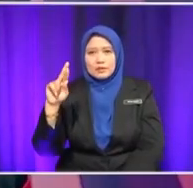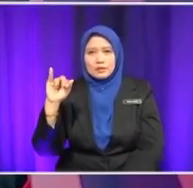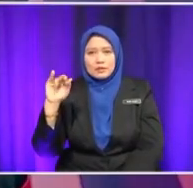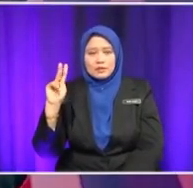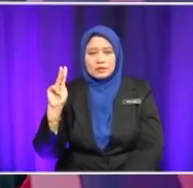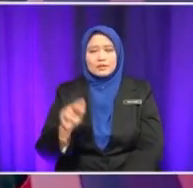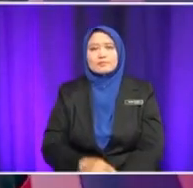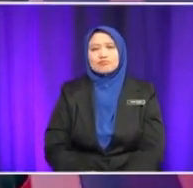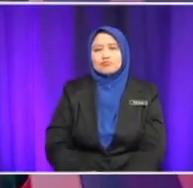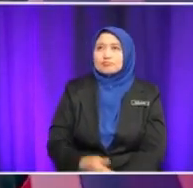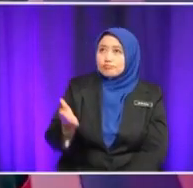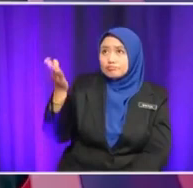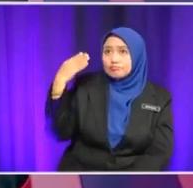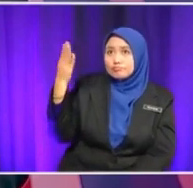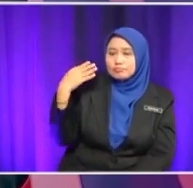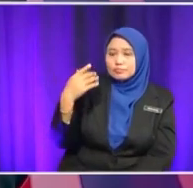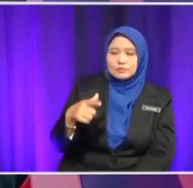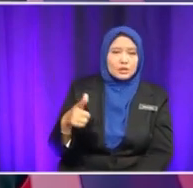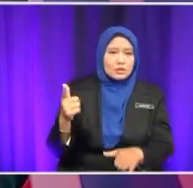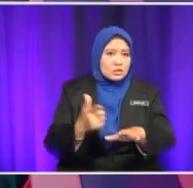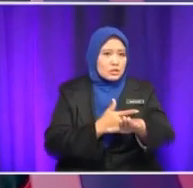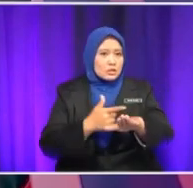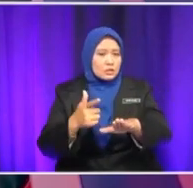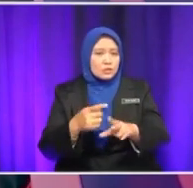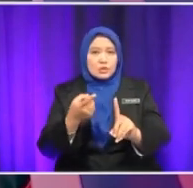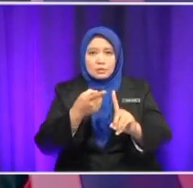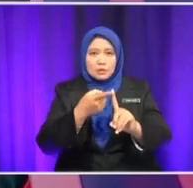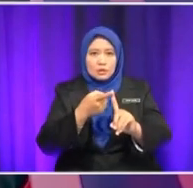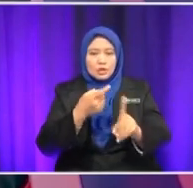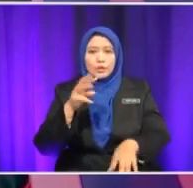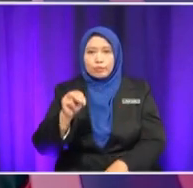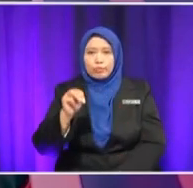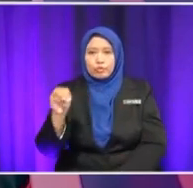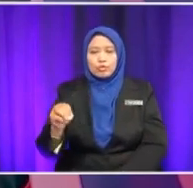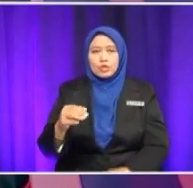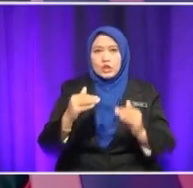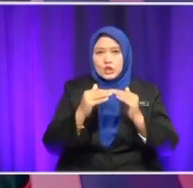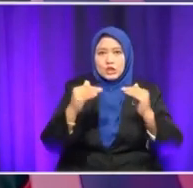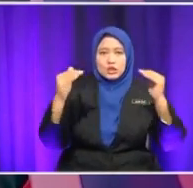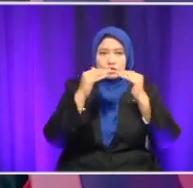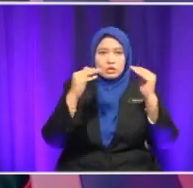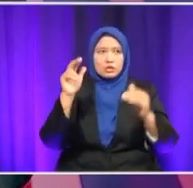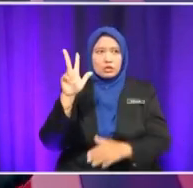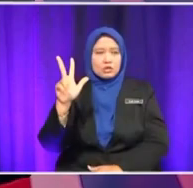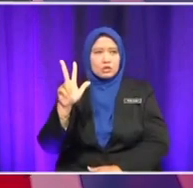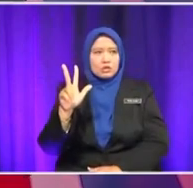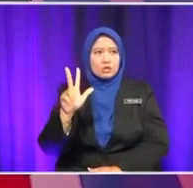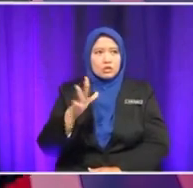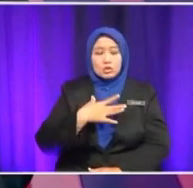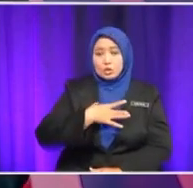tiga oke eee saya lihat dia punya kelebihan dari segi kecerdasan music Wow